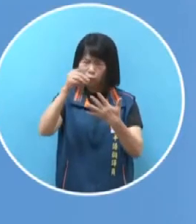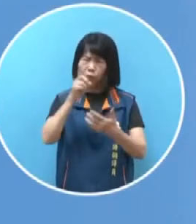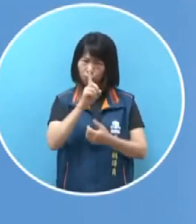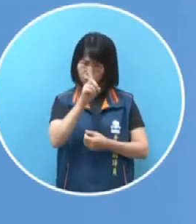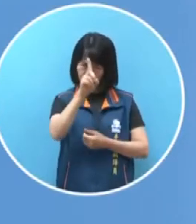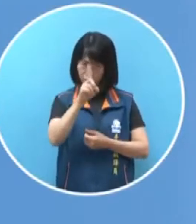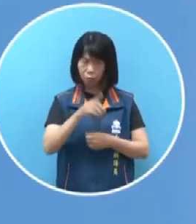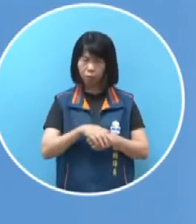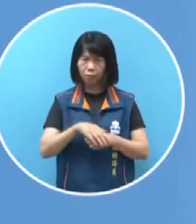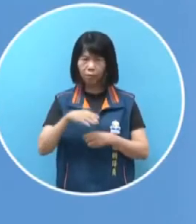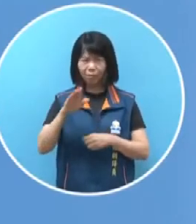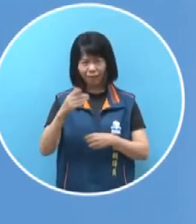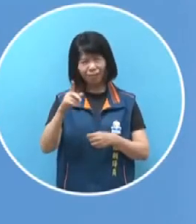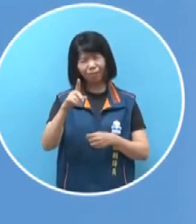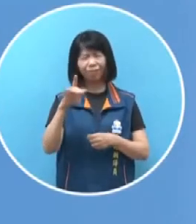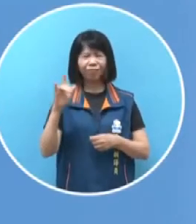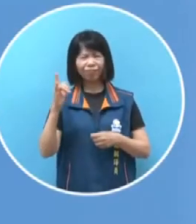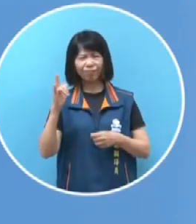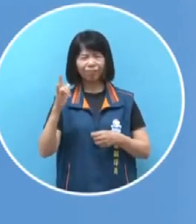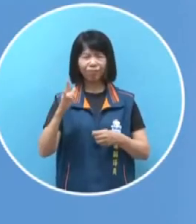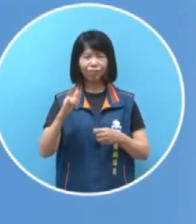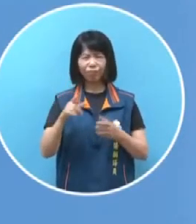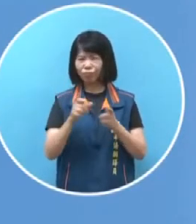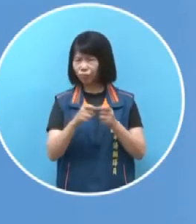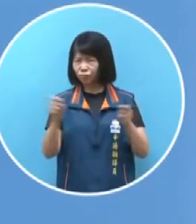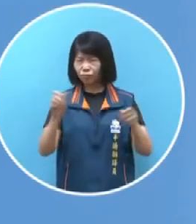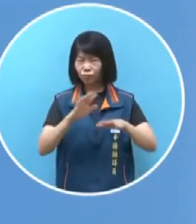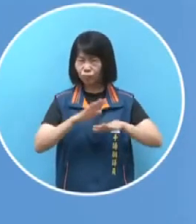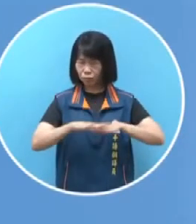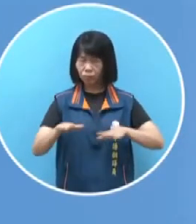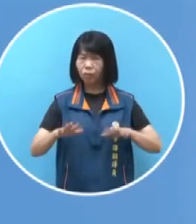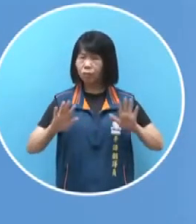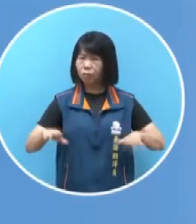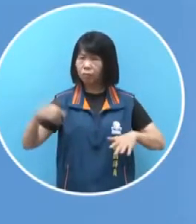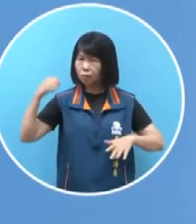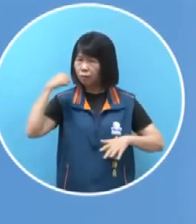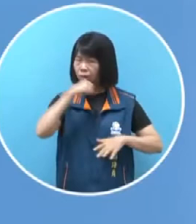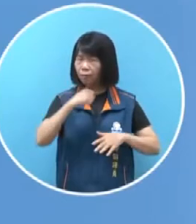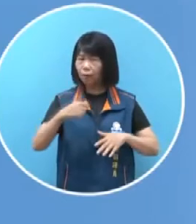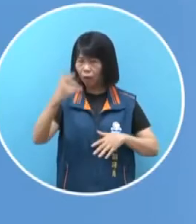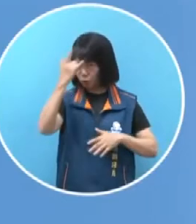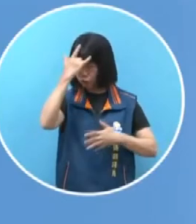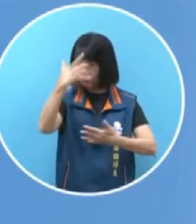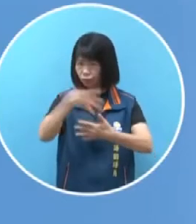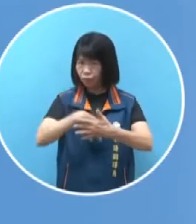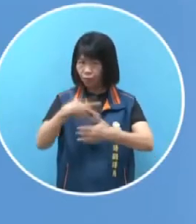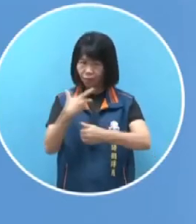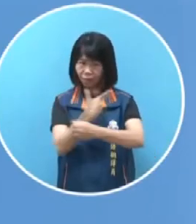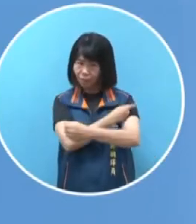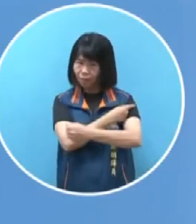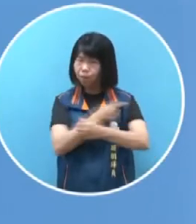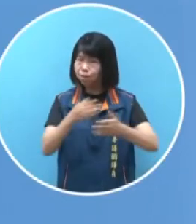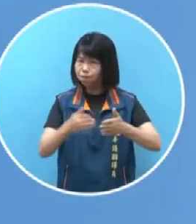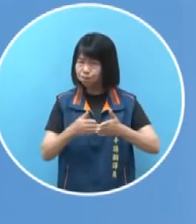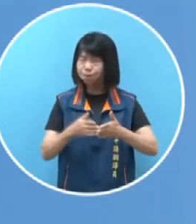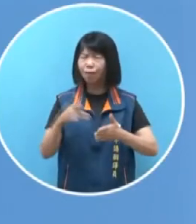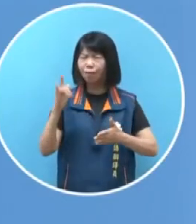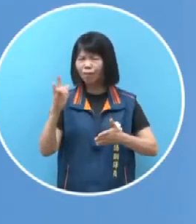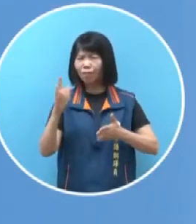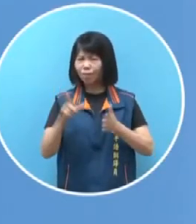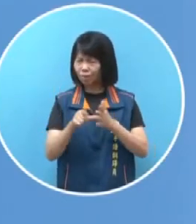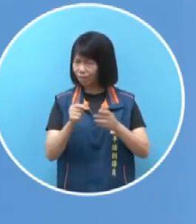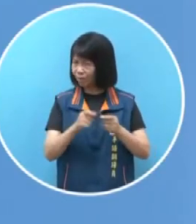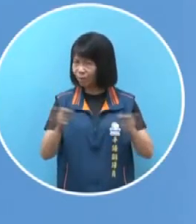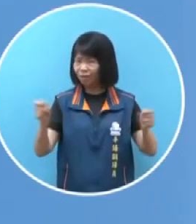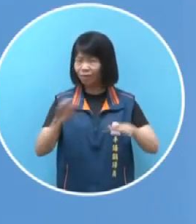可能要比较晚才能够，就是因为目前国内这个莫德纳疫苗要施打的话可能要等比较长一点的